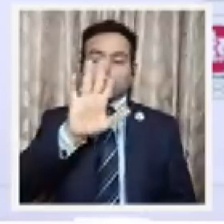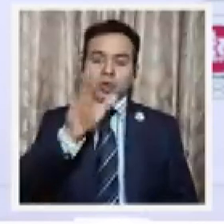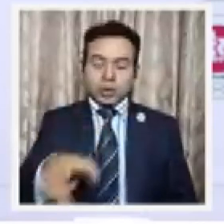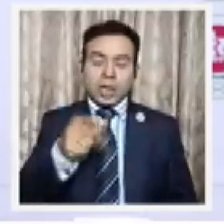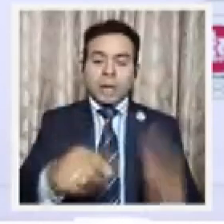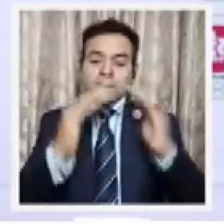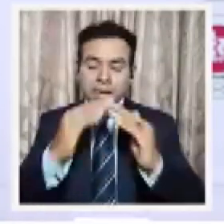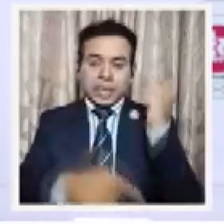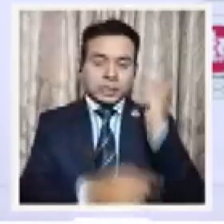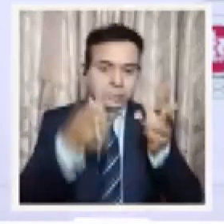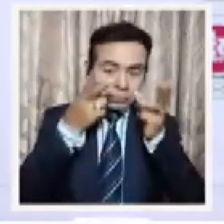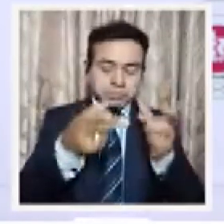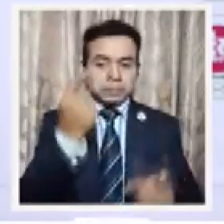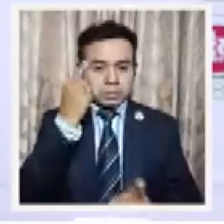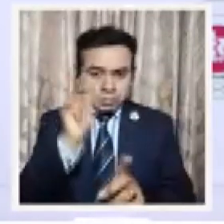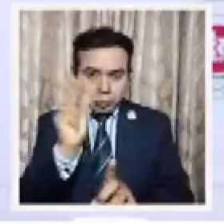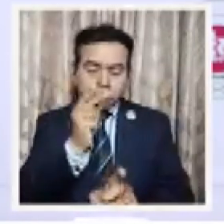376,972 জন। বর্তমানে কোয়ারেন্টাইনে আছেন